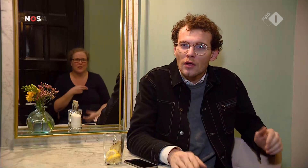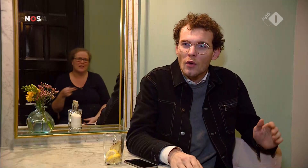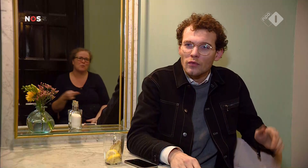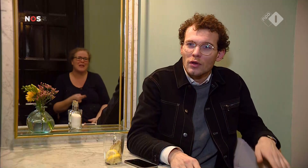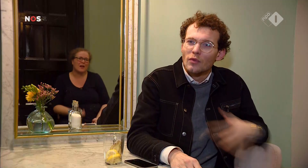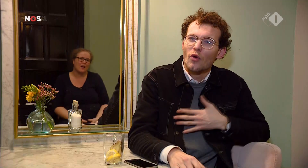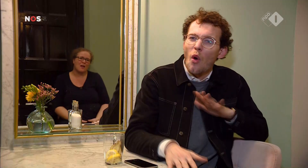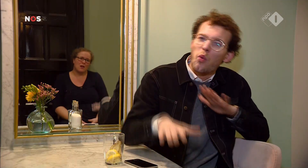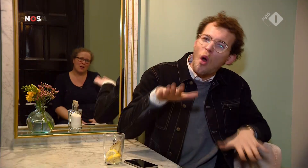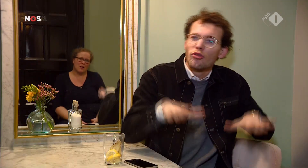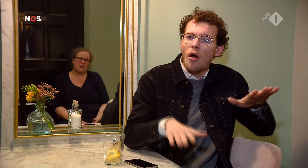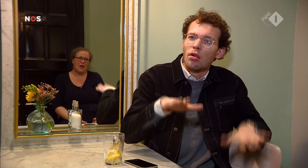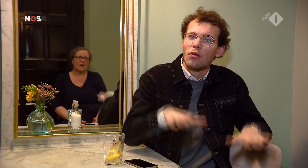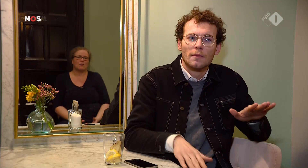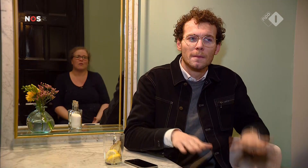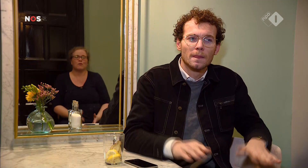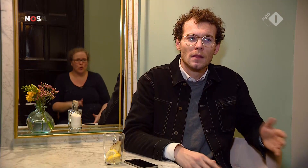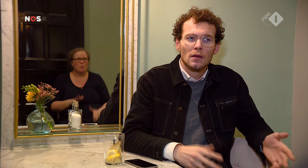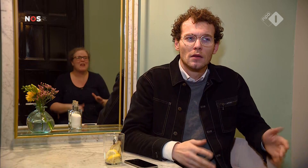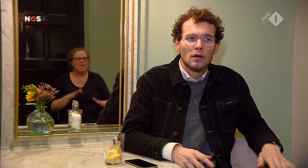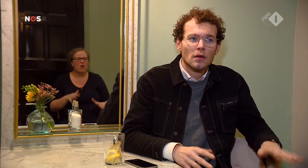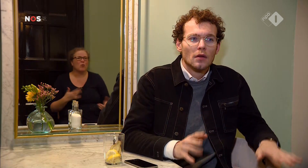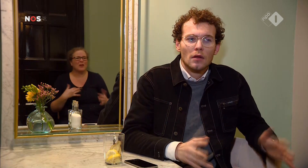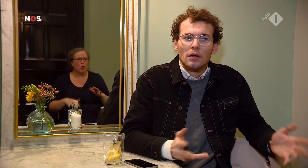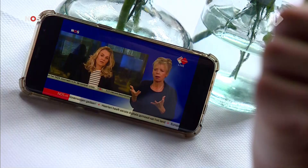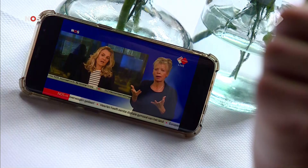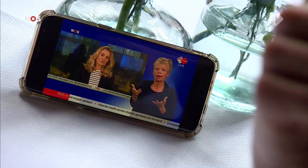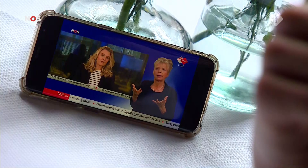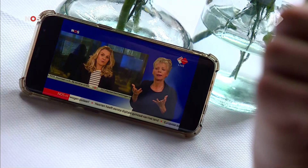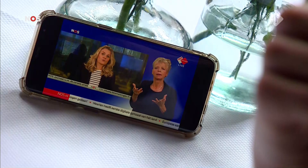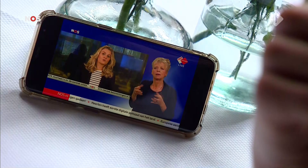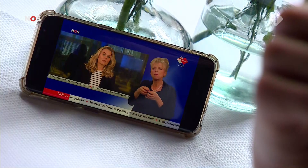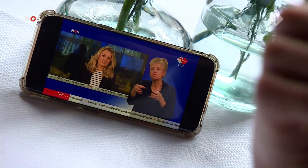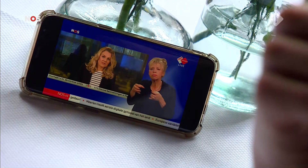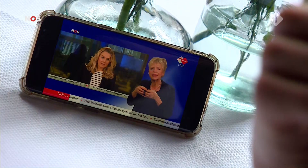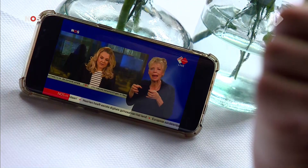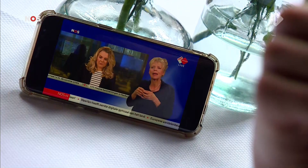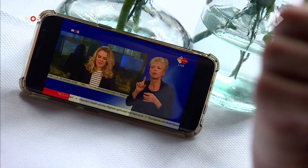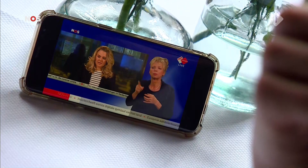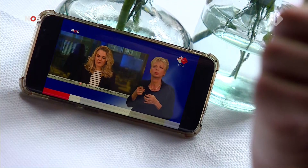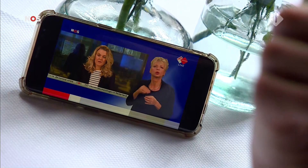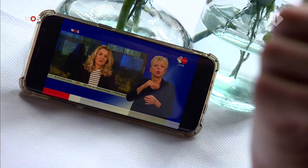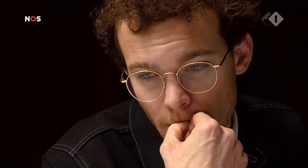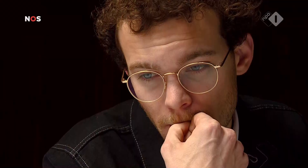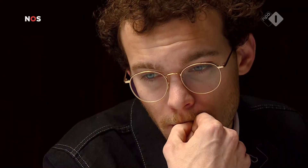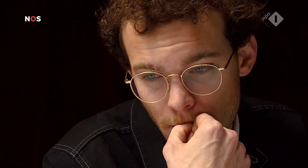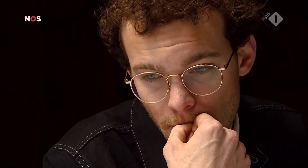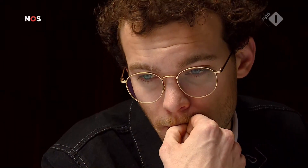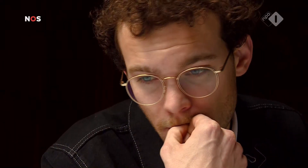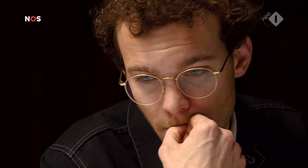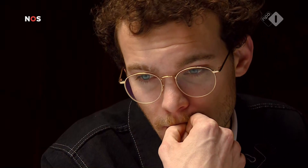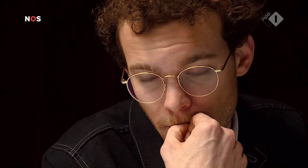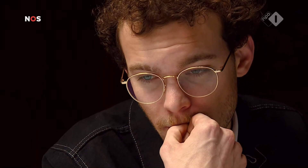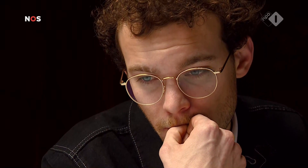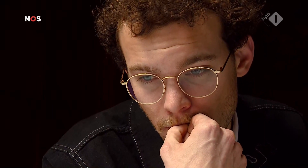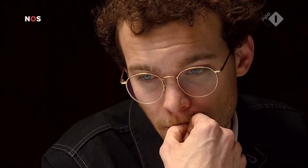voelt dat ik het meer... voelt het meer wankel, ben ik onzekerder. Een tolk kan er een soort interpretatie